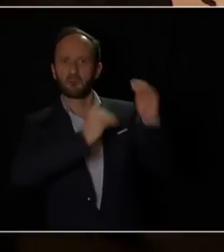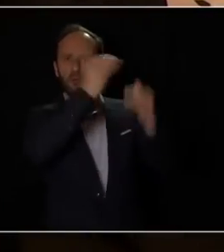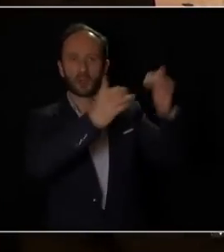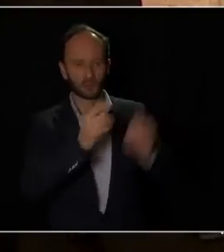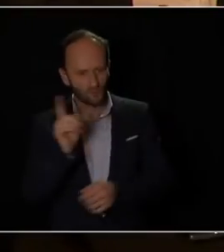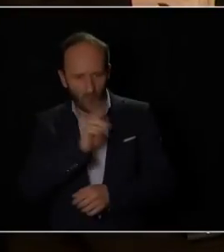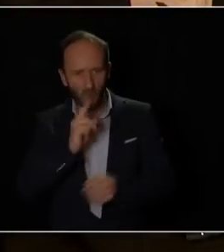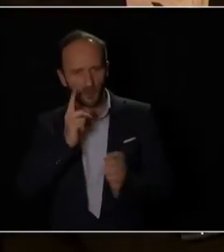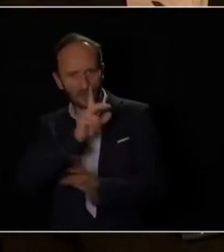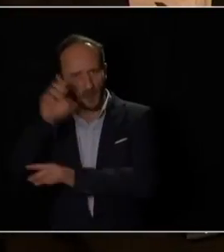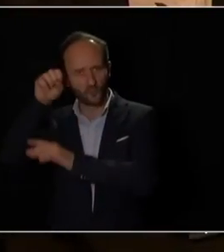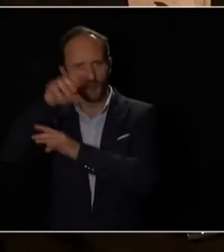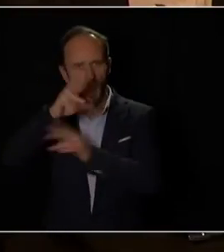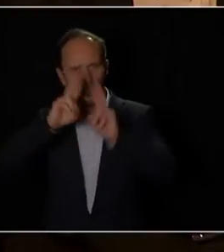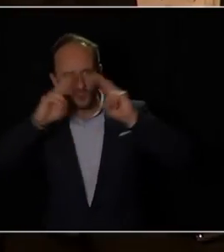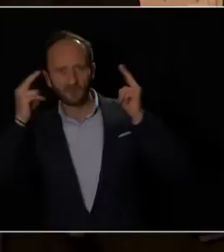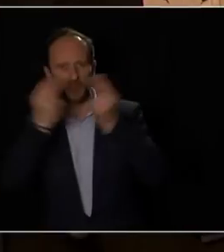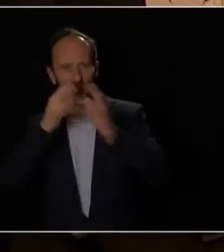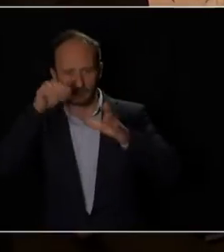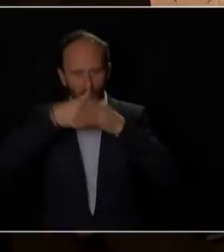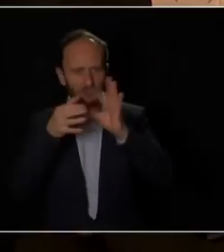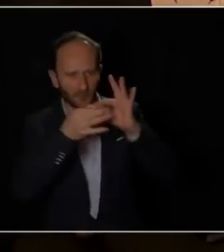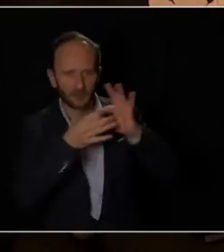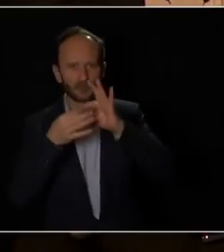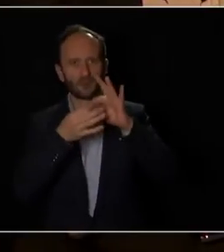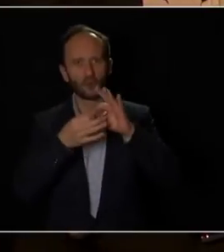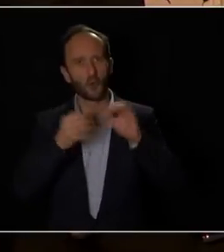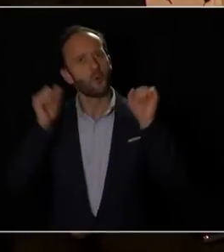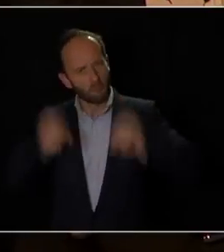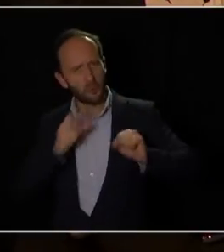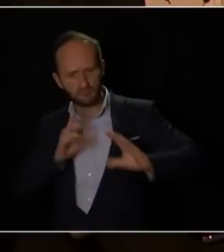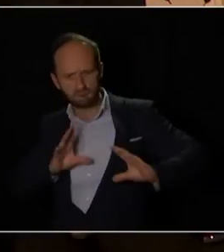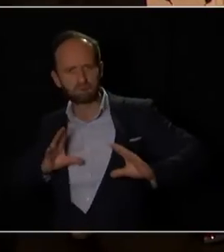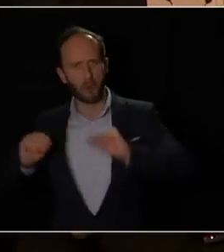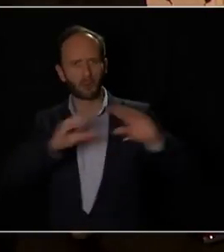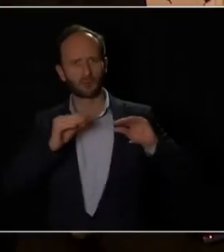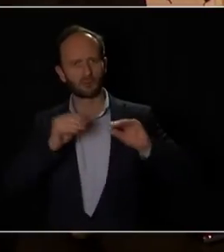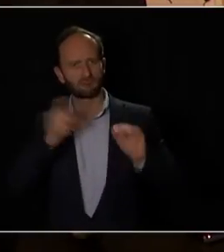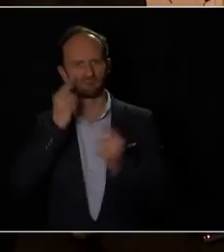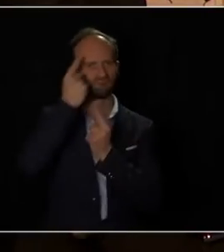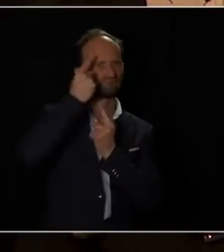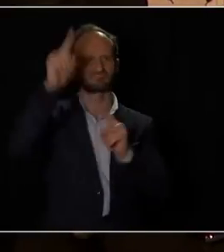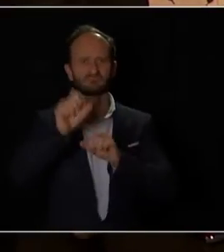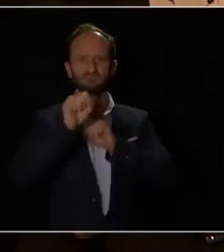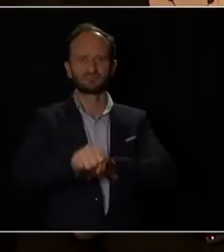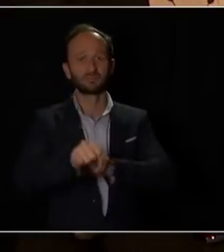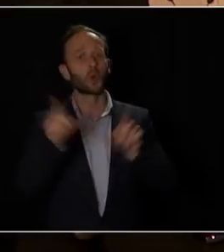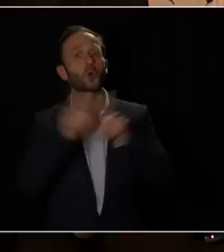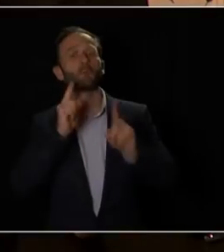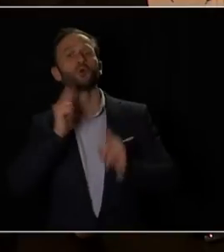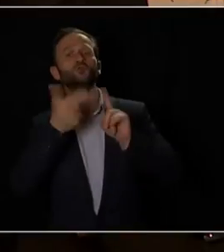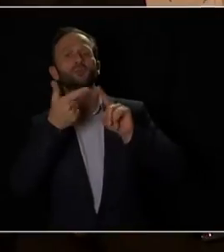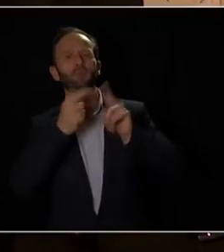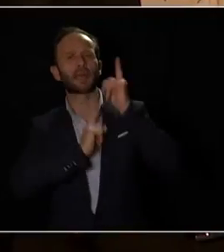pouvons et nous devons toujours penser qu'un peuple peut se relever, que ce qui a été possible au lendemain de la Seconde Guerre mondiale,